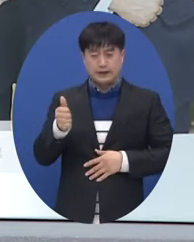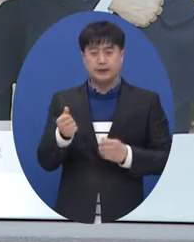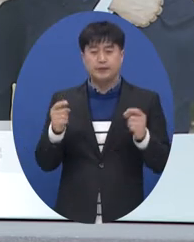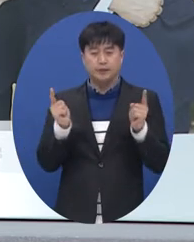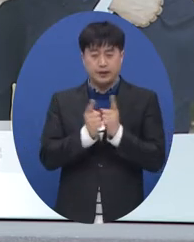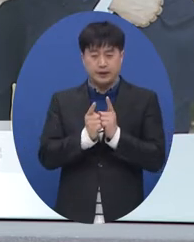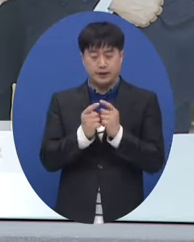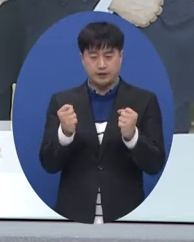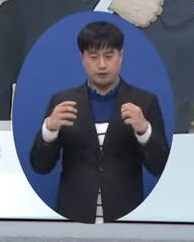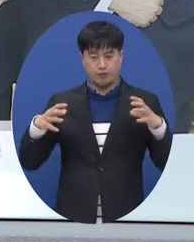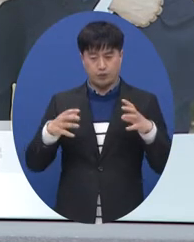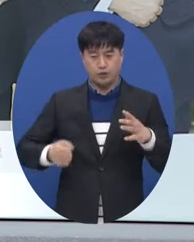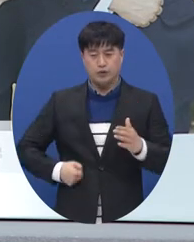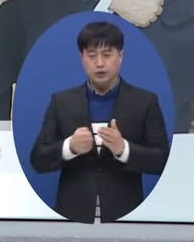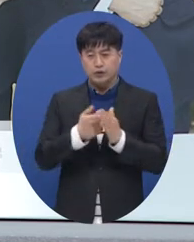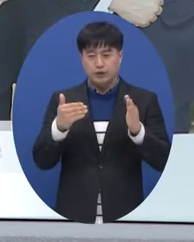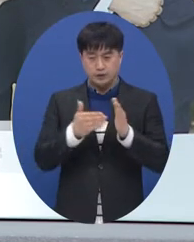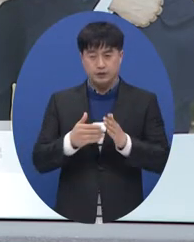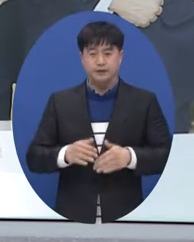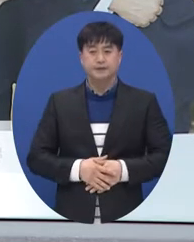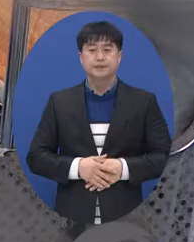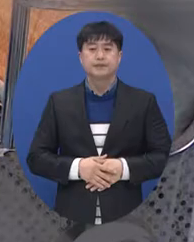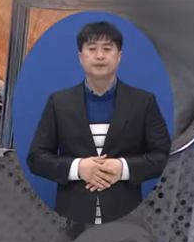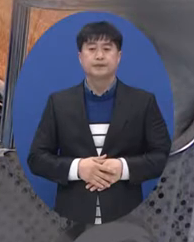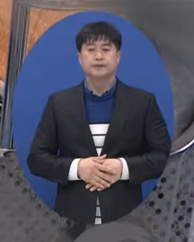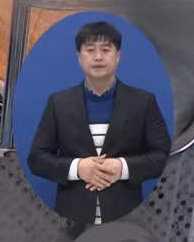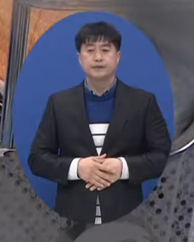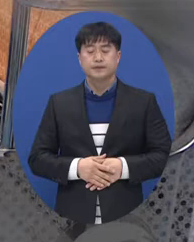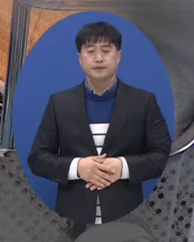했습니다. 최지영 기자의 보도입니다.